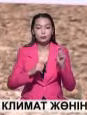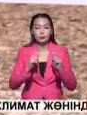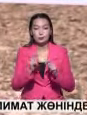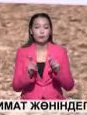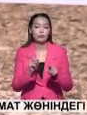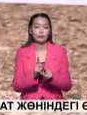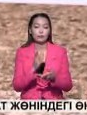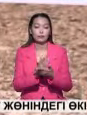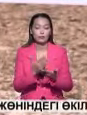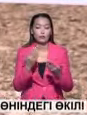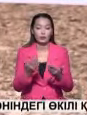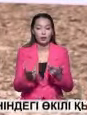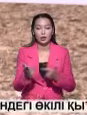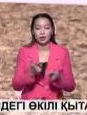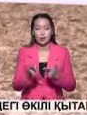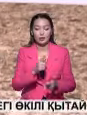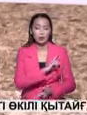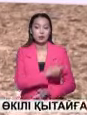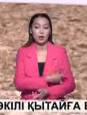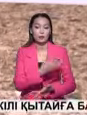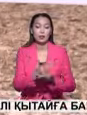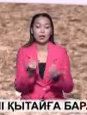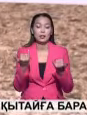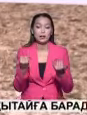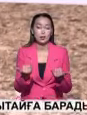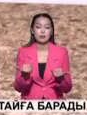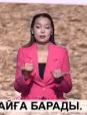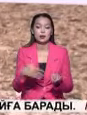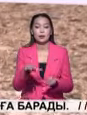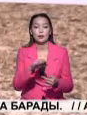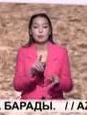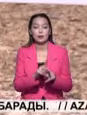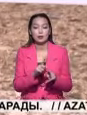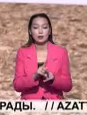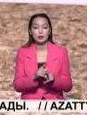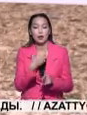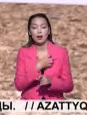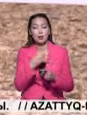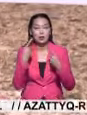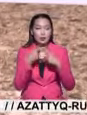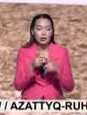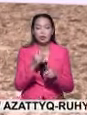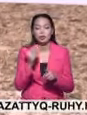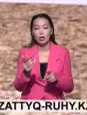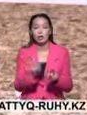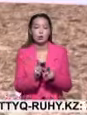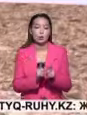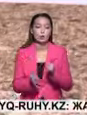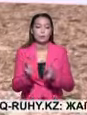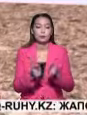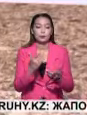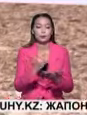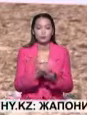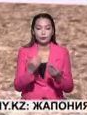спортшылары дайындық үстінде. Қазір барлық жаңа тактикалық техникалық жағынан бәрінен пысықтап енді қазір